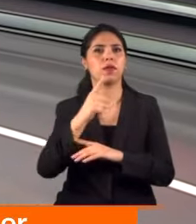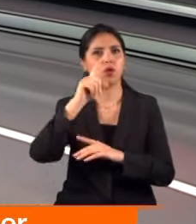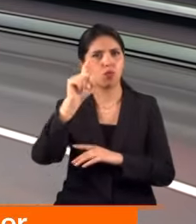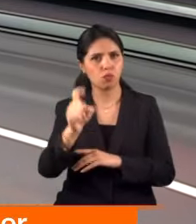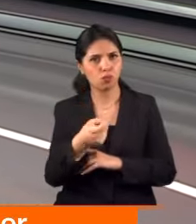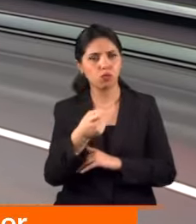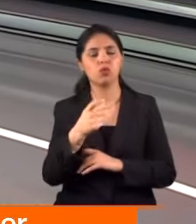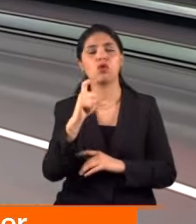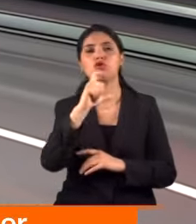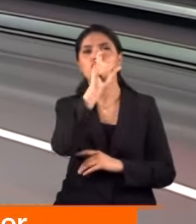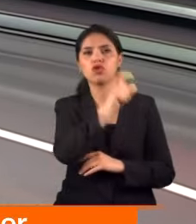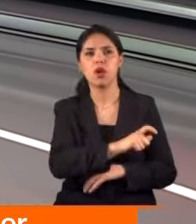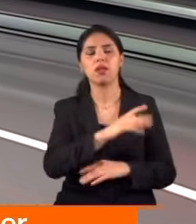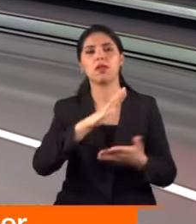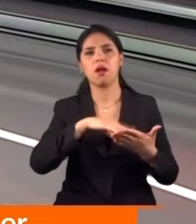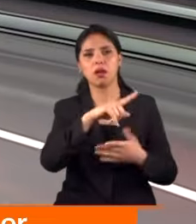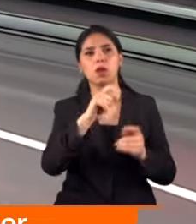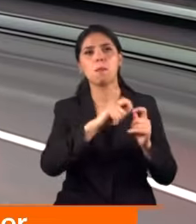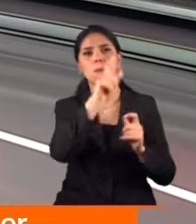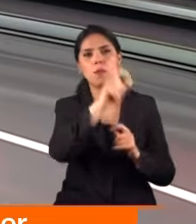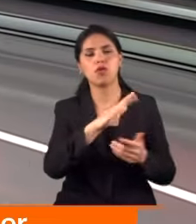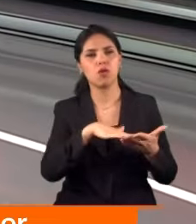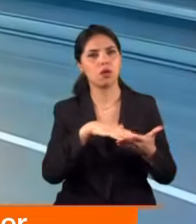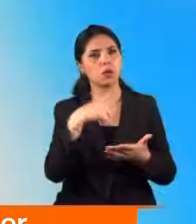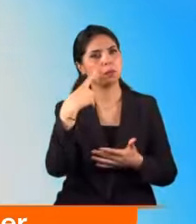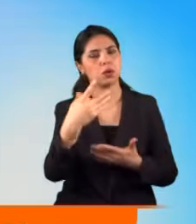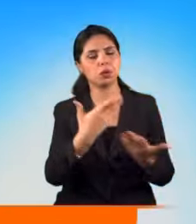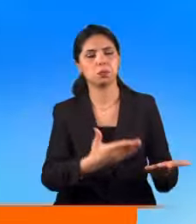Canan Marangöz ve Barış İbiş ulaştı.